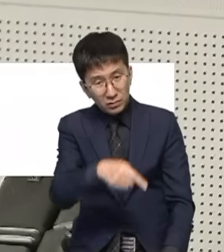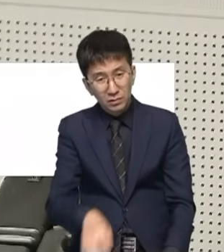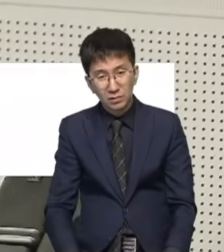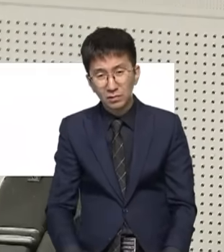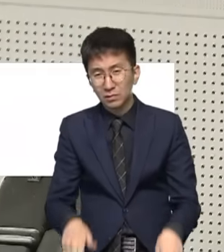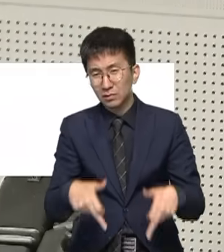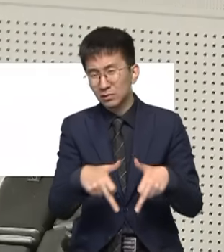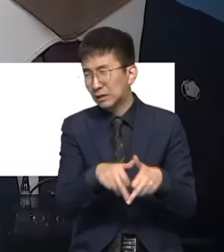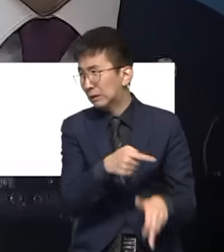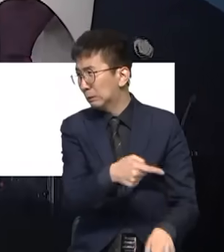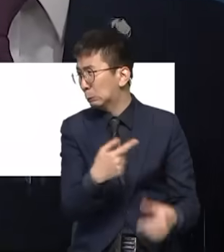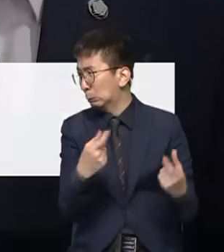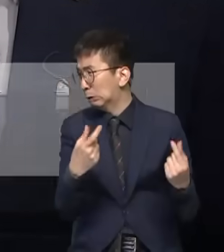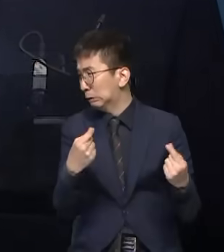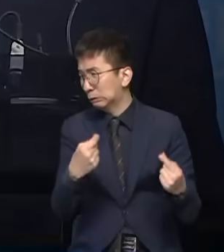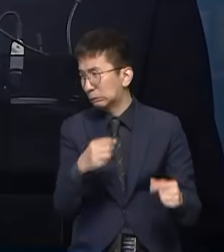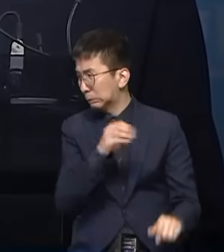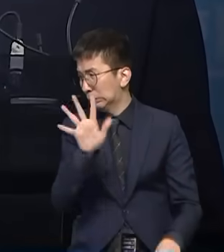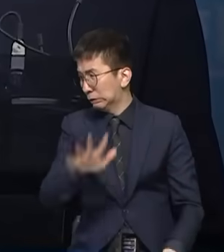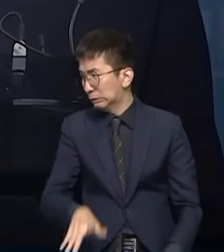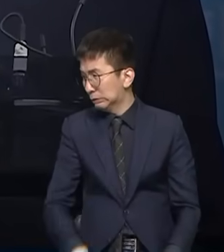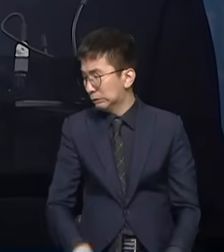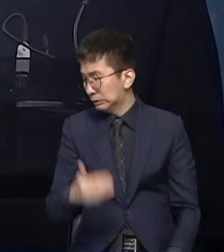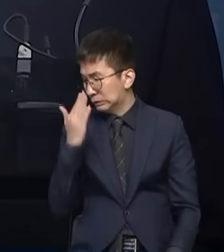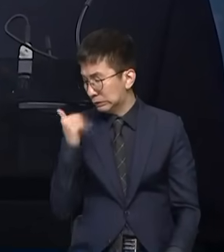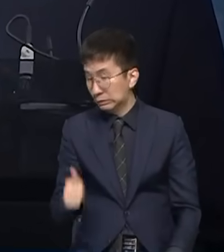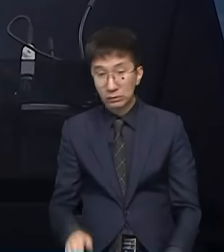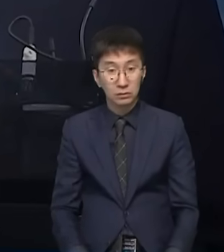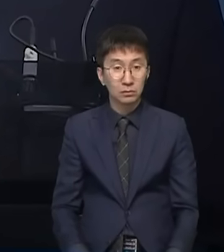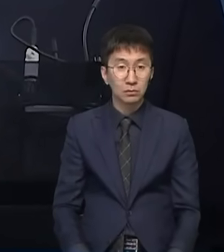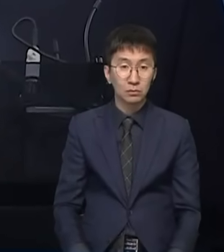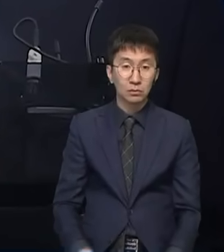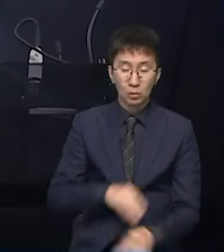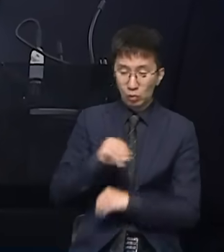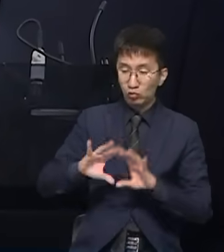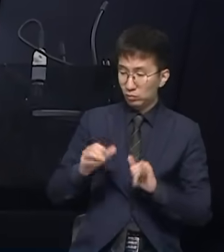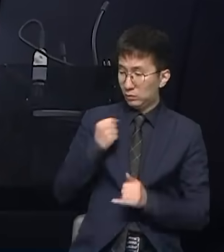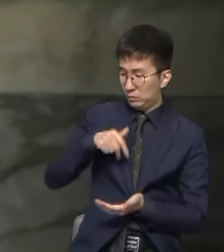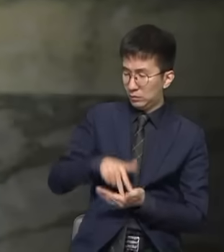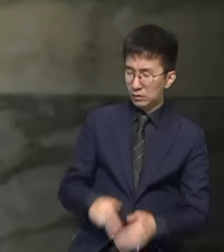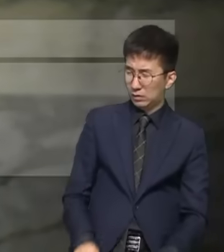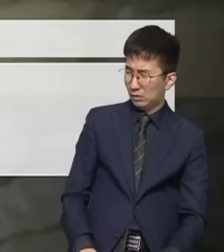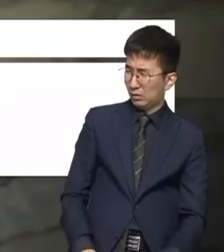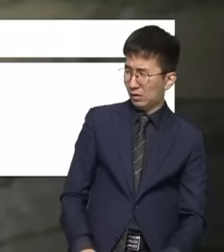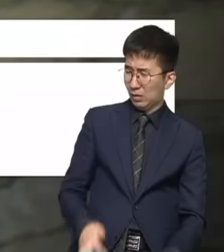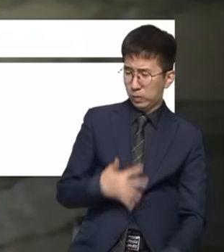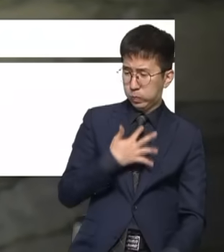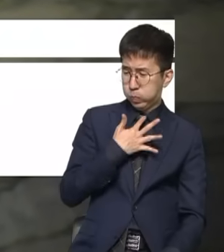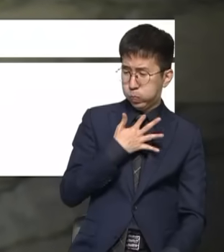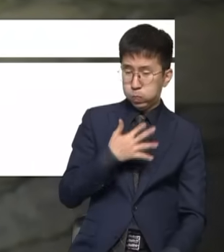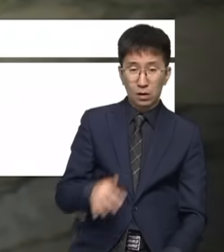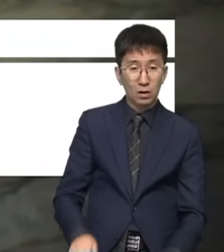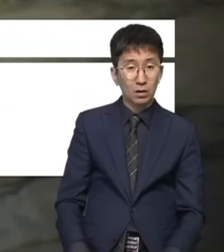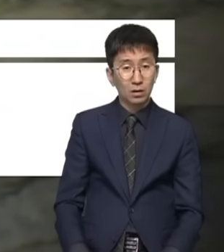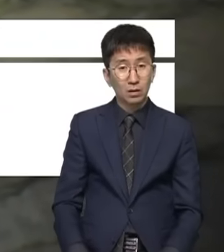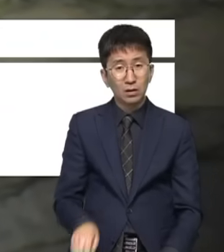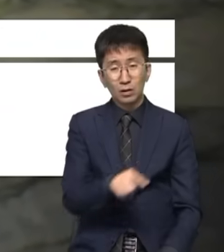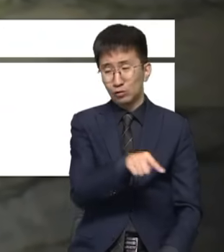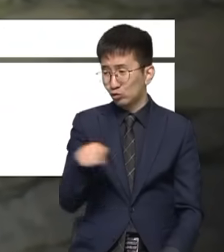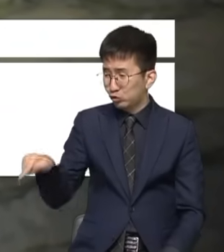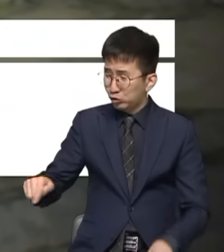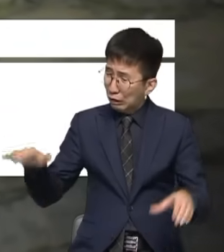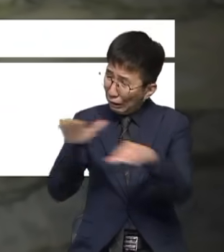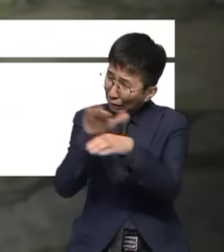건드리지 않겠습니다. 저는. 두 사람에 대한 국민의힘 내 시선은 따갑습니다. 집안 싸움 보는 거는요. 참